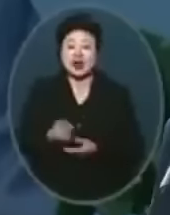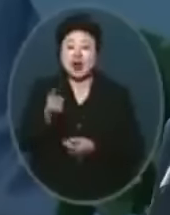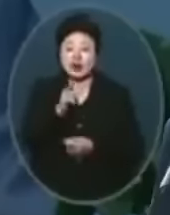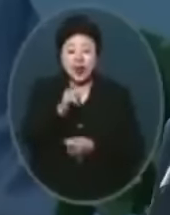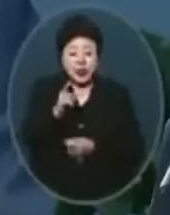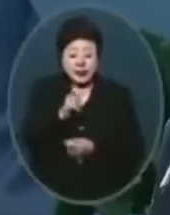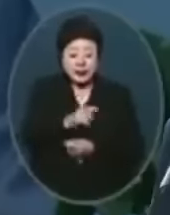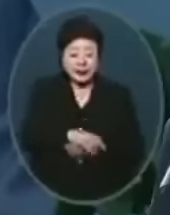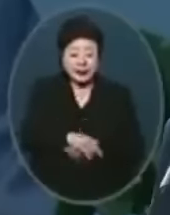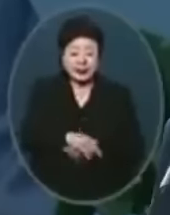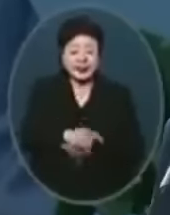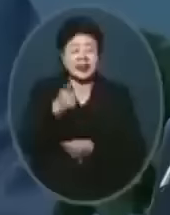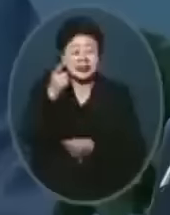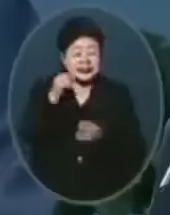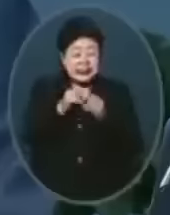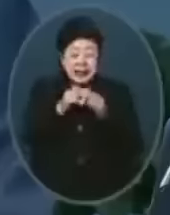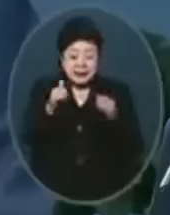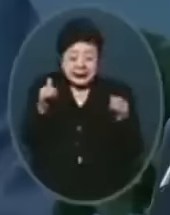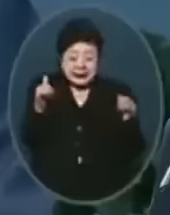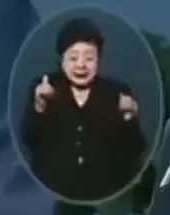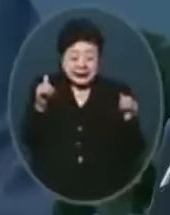어떠한 사람이라도